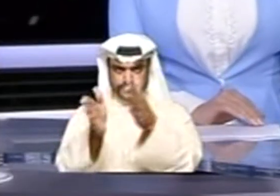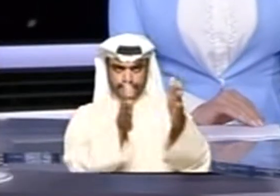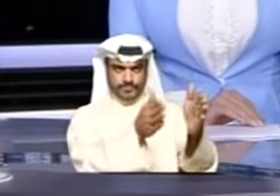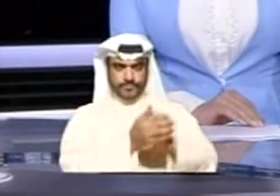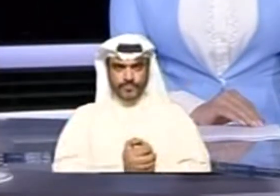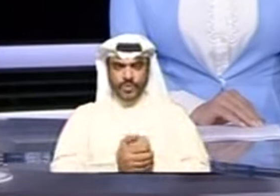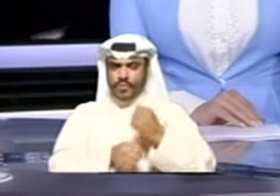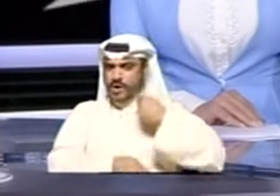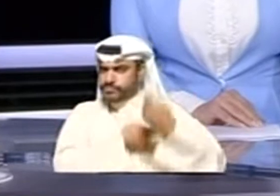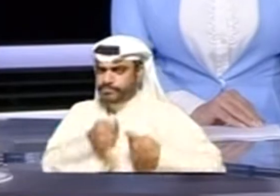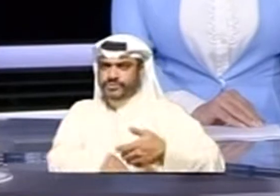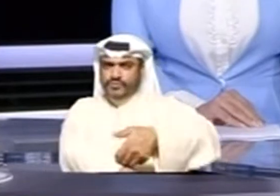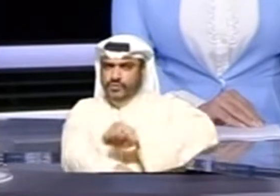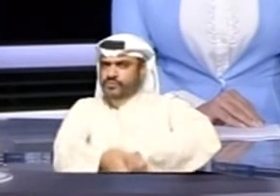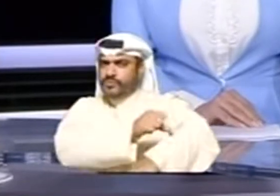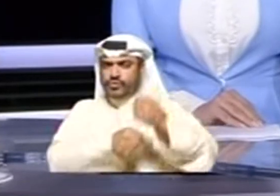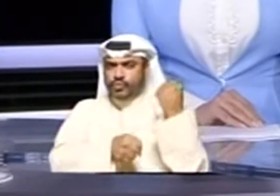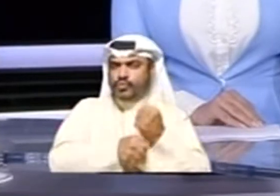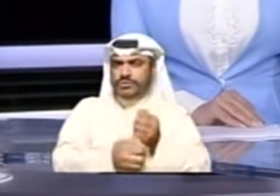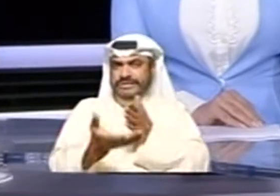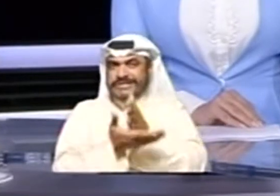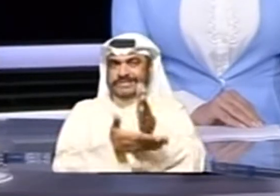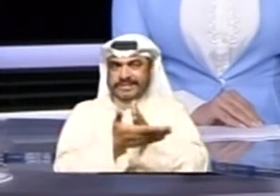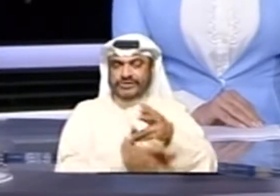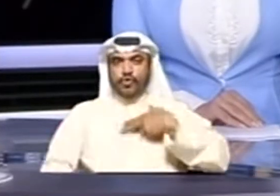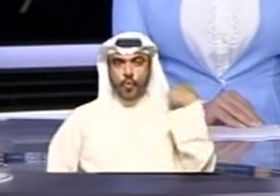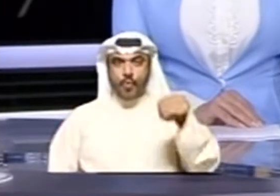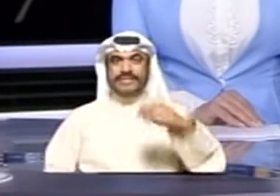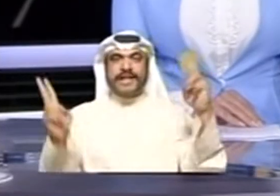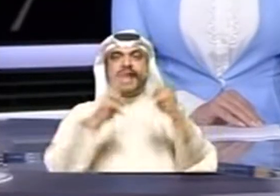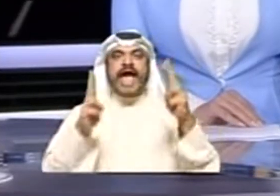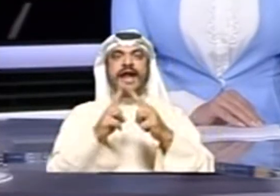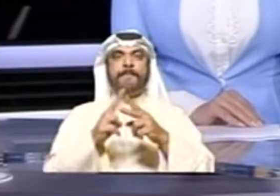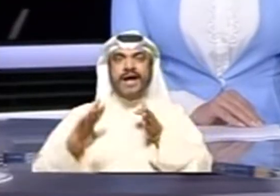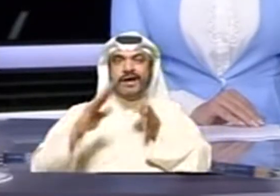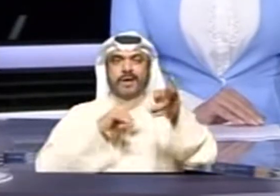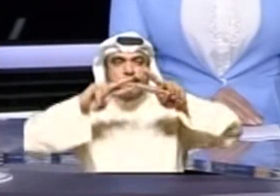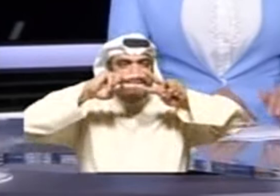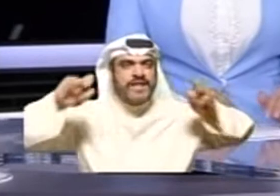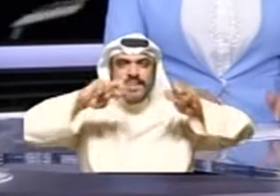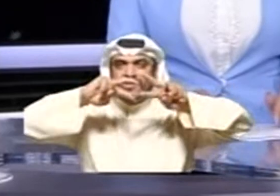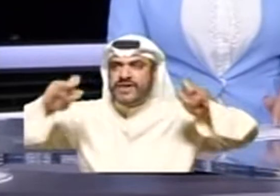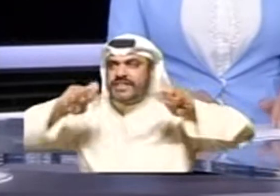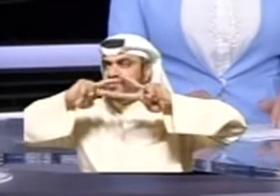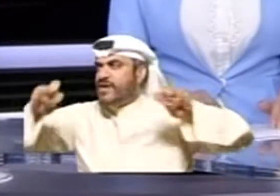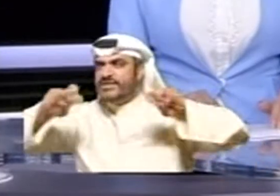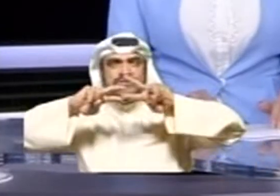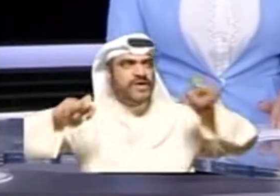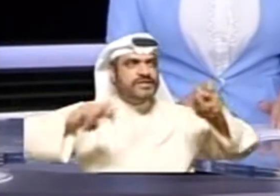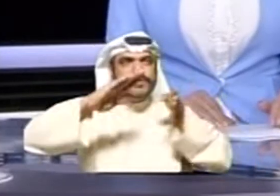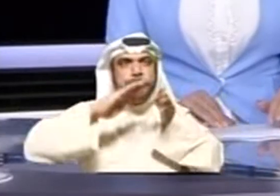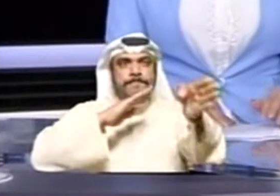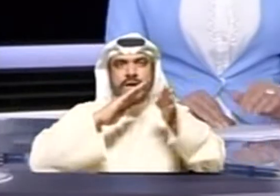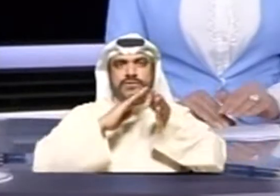في إطار جهودها للحد من التجاوزات وبالتالي الإسراف في استخدام الطاقة، تنشط وزارة الكهرباء والماء في جولاتها الميدانية